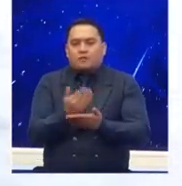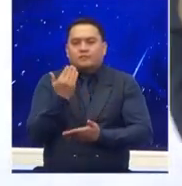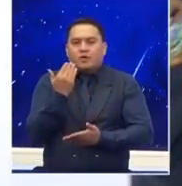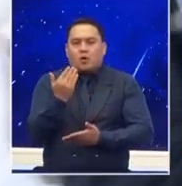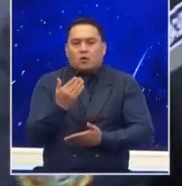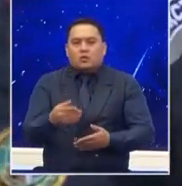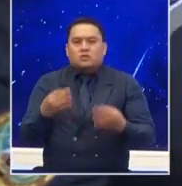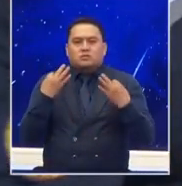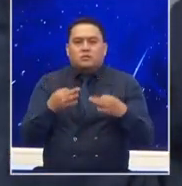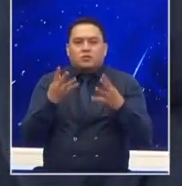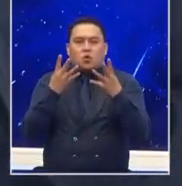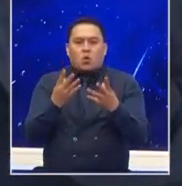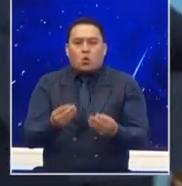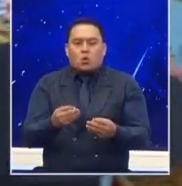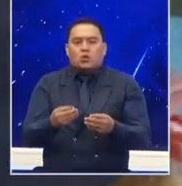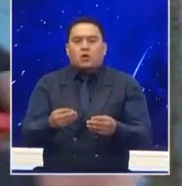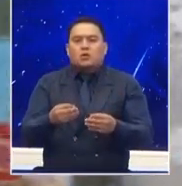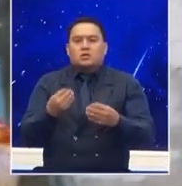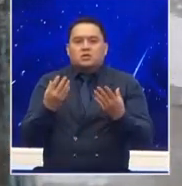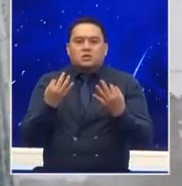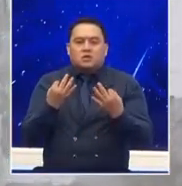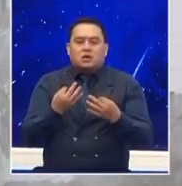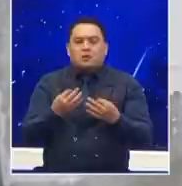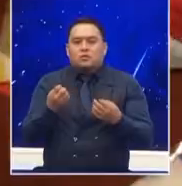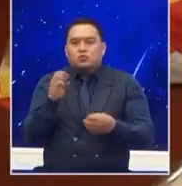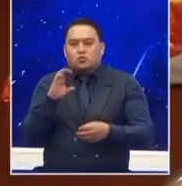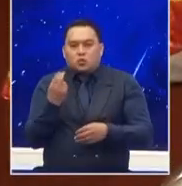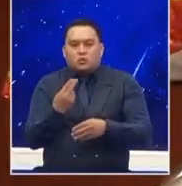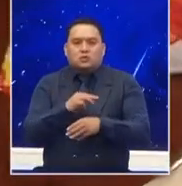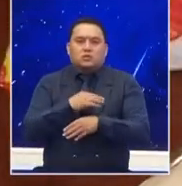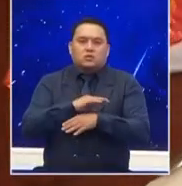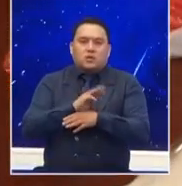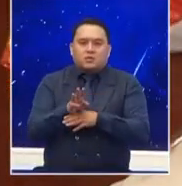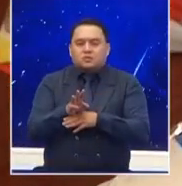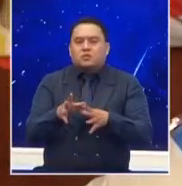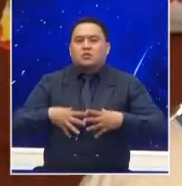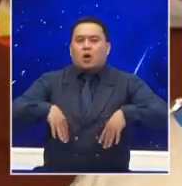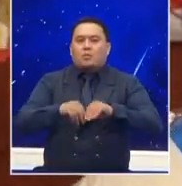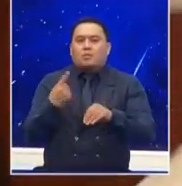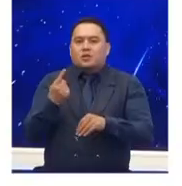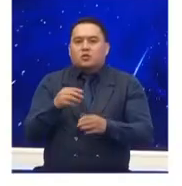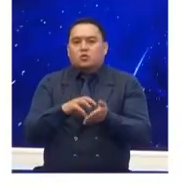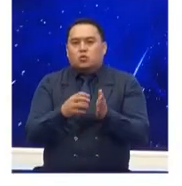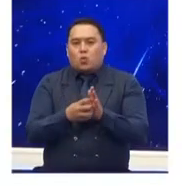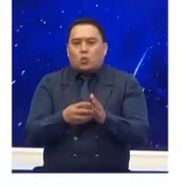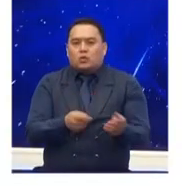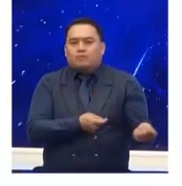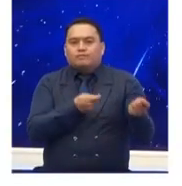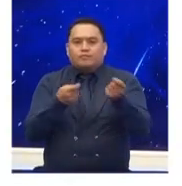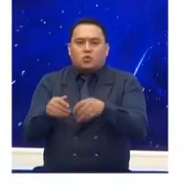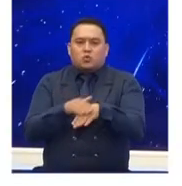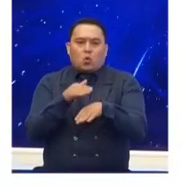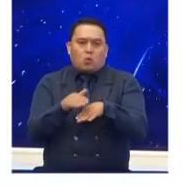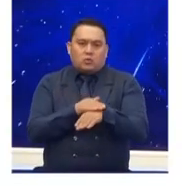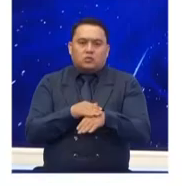күні қарсаңында әлеуметтік осал топ отбасыларына азық түліктерін арқалай барды. Өз қаражаттарына бір тонна көмірін де түсіріп берді. Игілікті